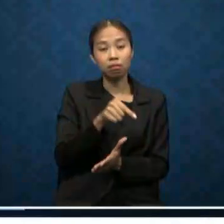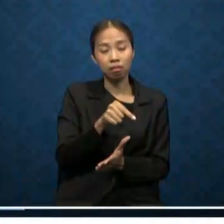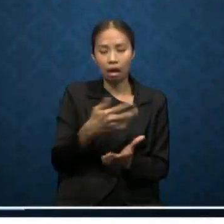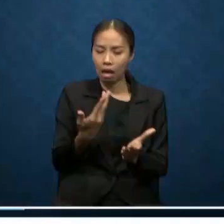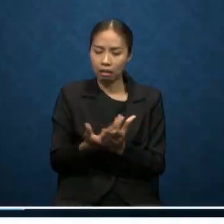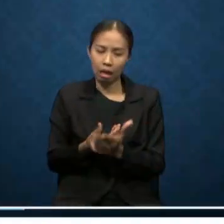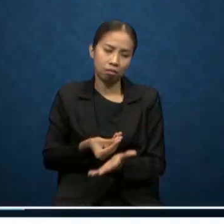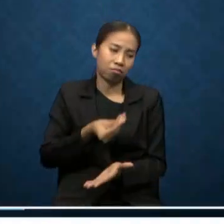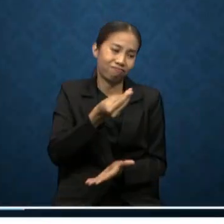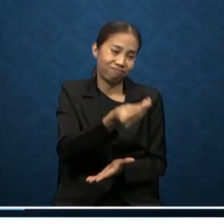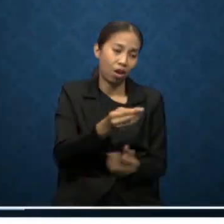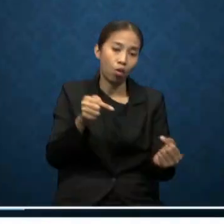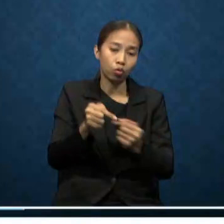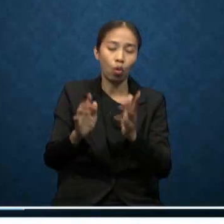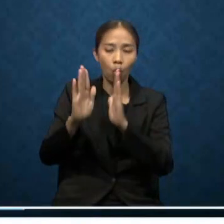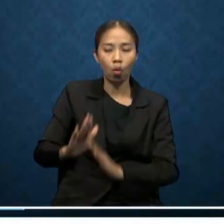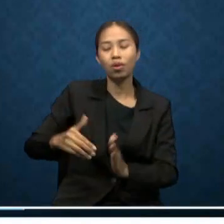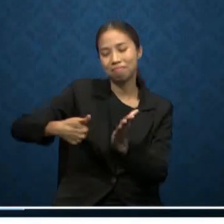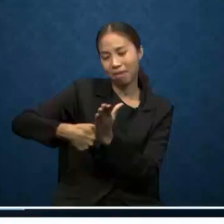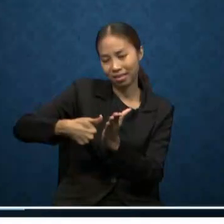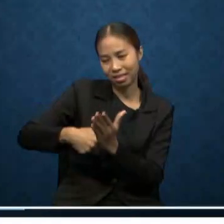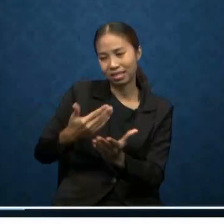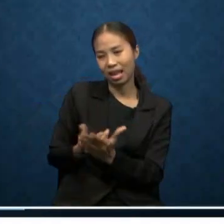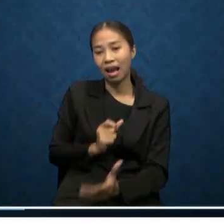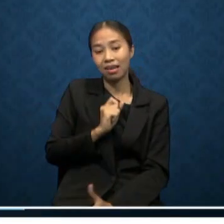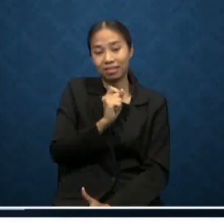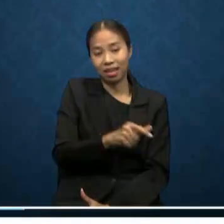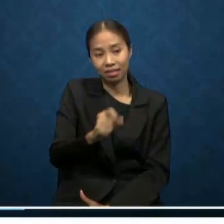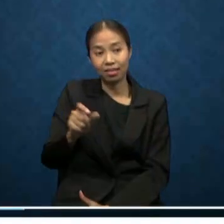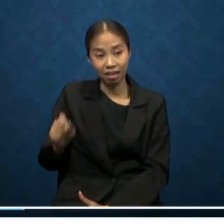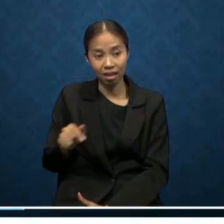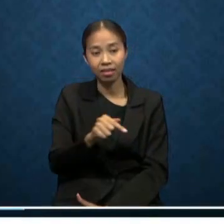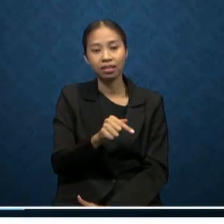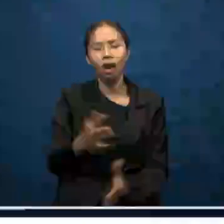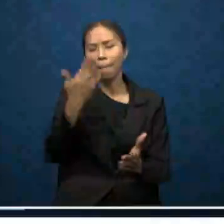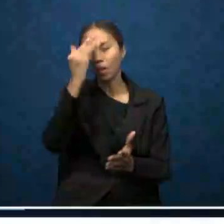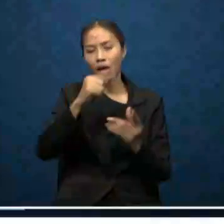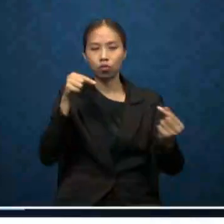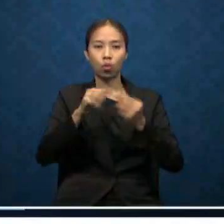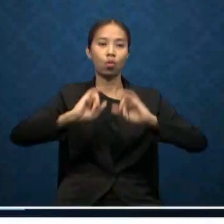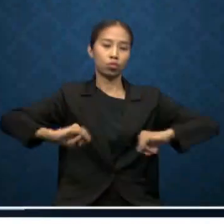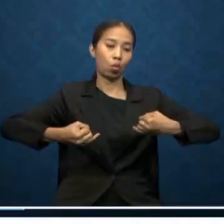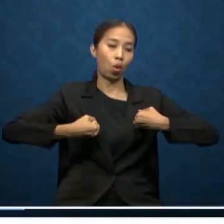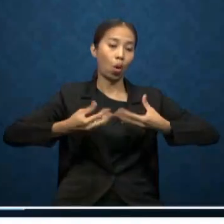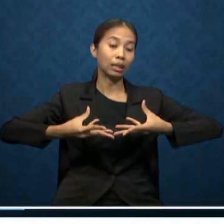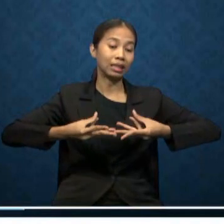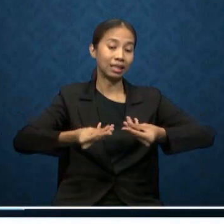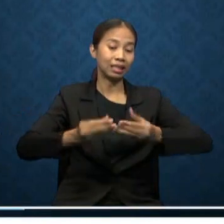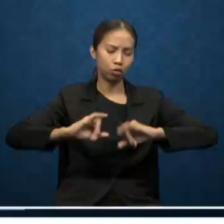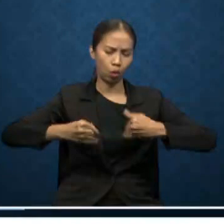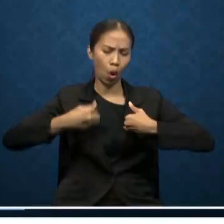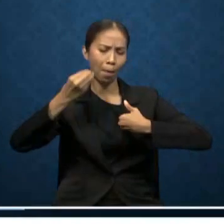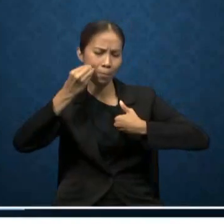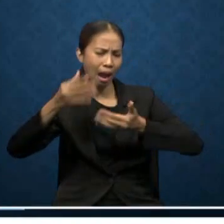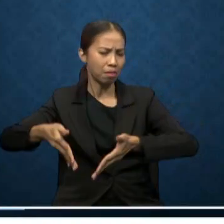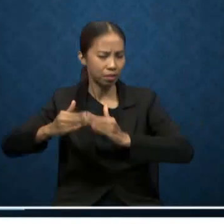ที่เสียประสที่ดนั THAT disruptedปูกสรางเพีงไม่กี่ล้านคนที่เปเจ้ขอทดนสปรกสรางแต่นเปเงินที่นำ